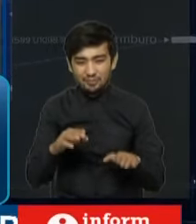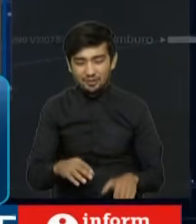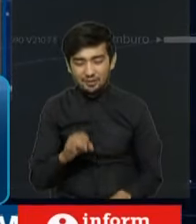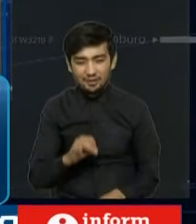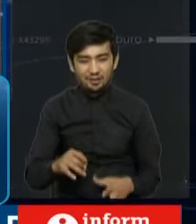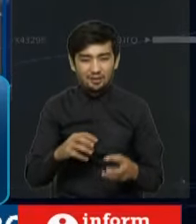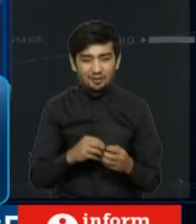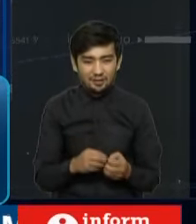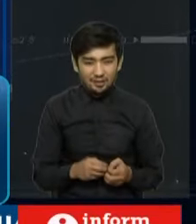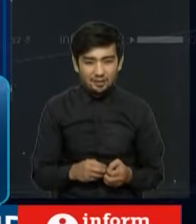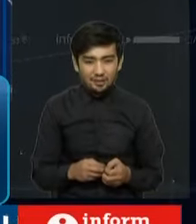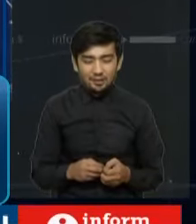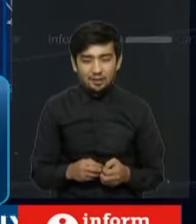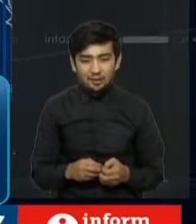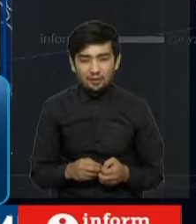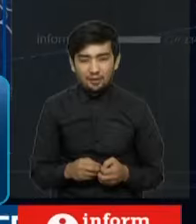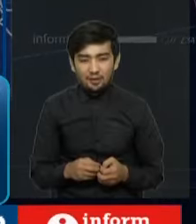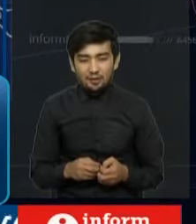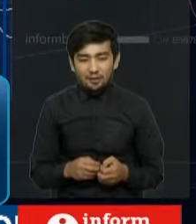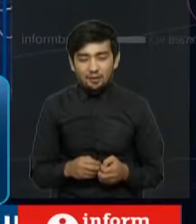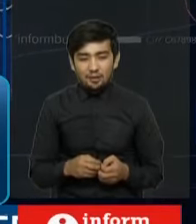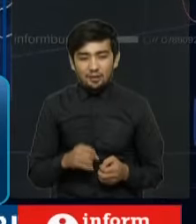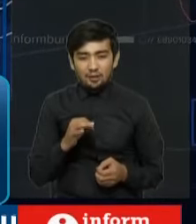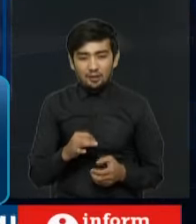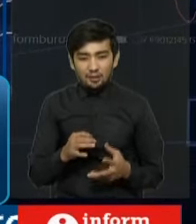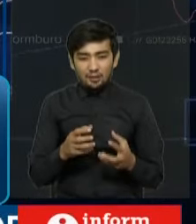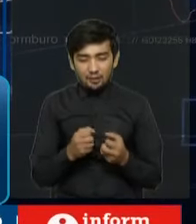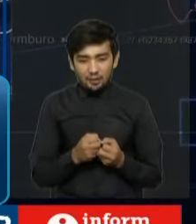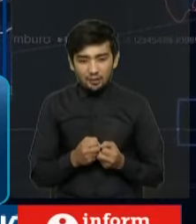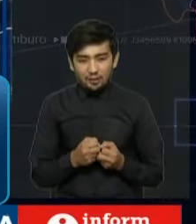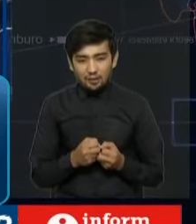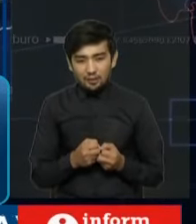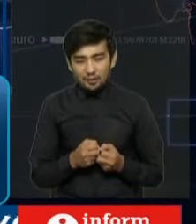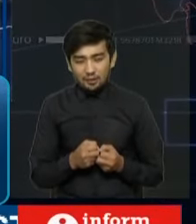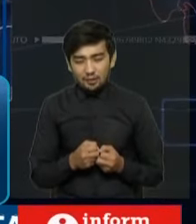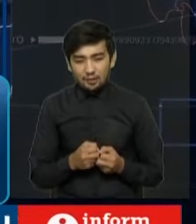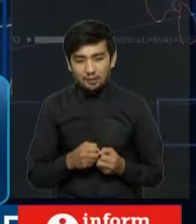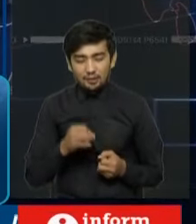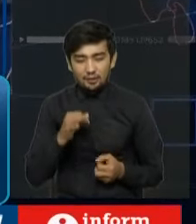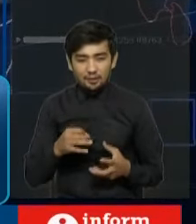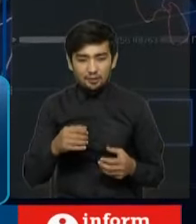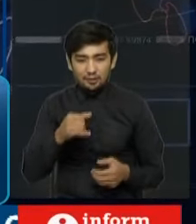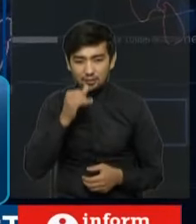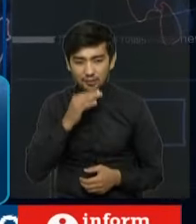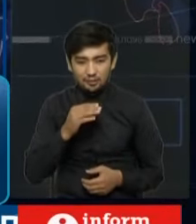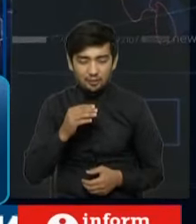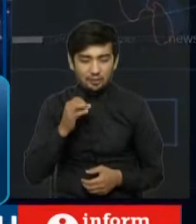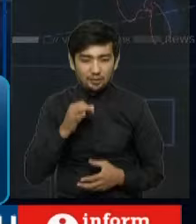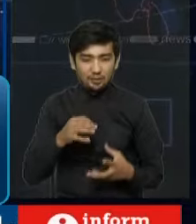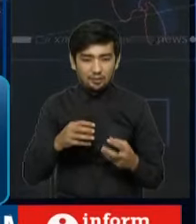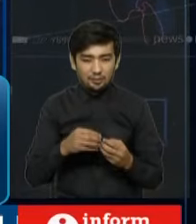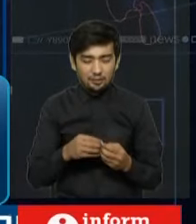немного, намного сложнее, да, в принципе, для вас, потому что у них нету зарплат, где можно удержать. То есть у